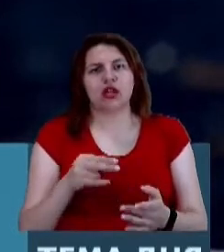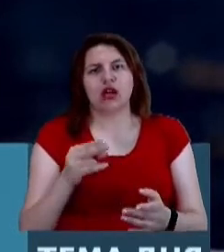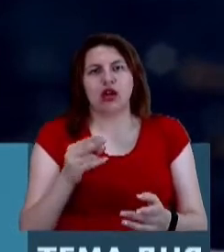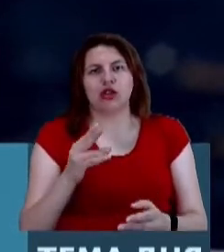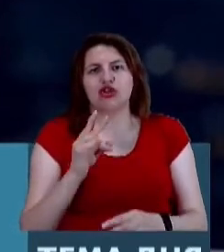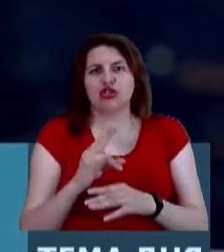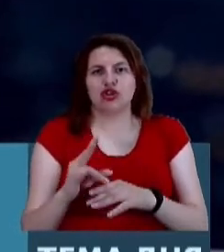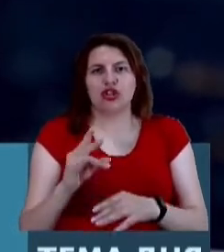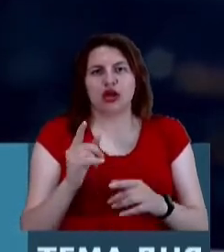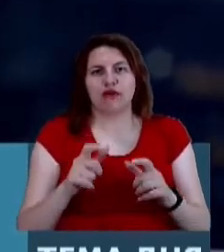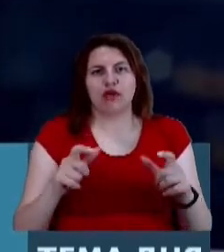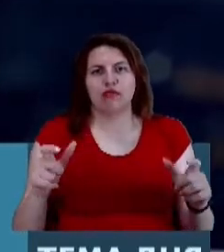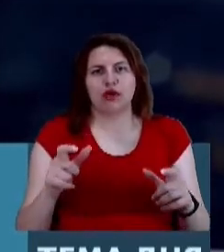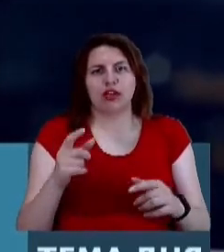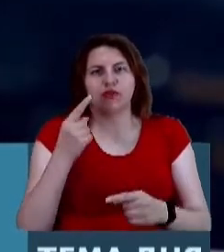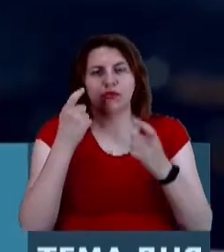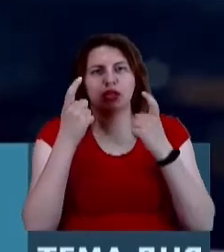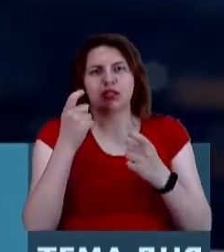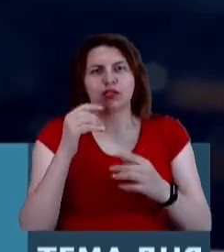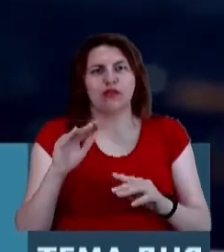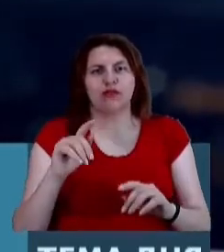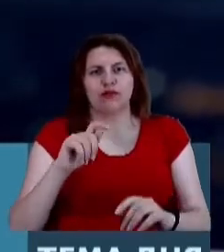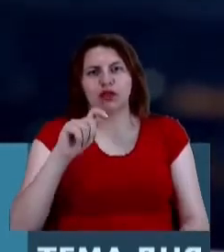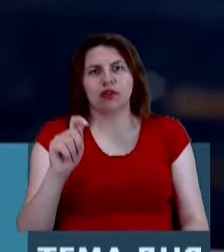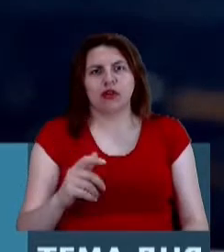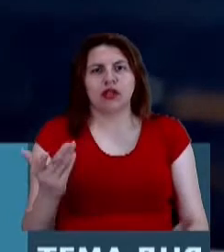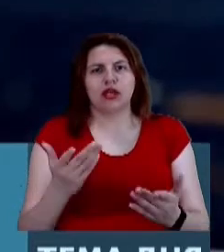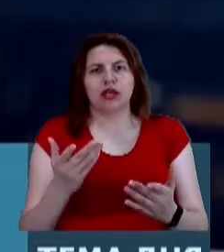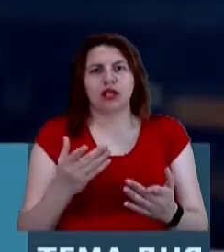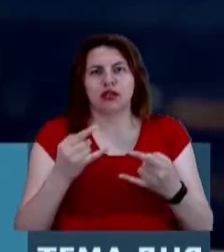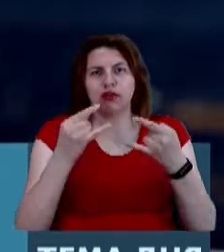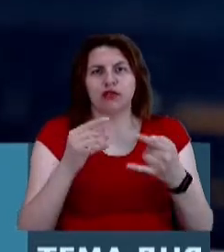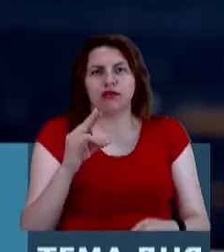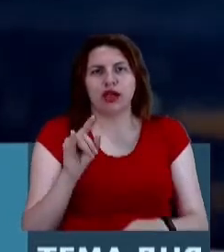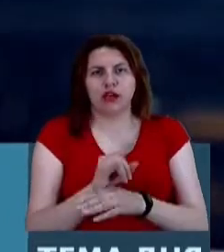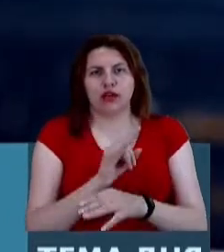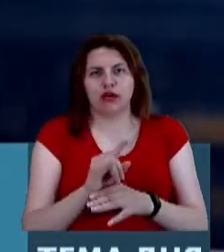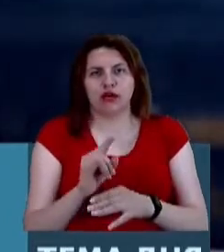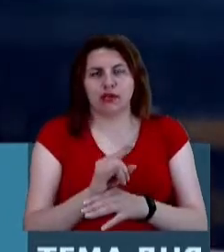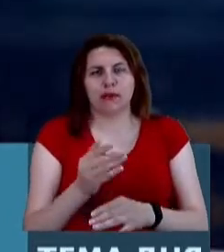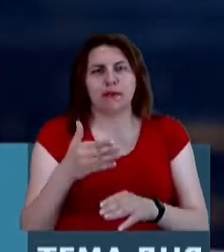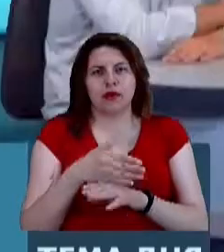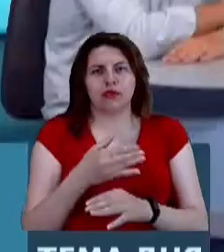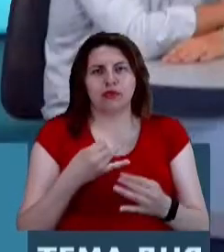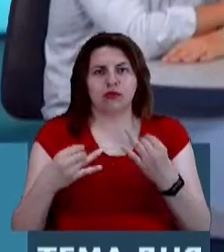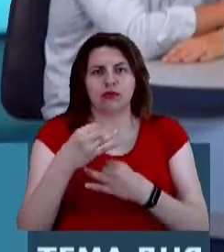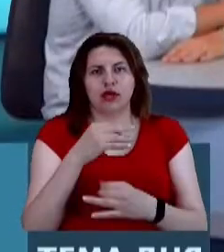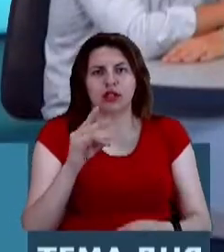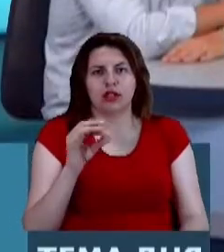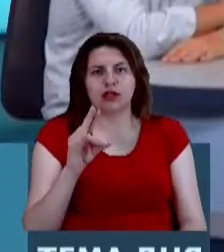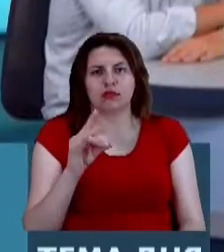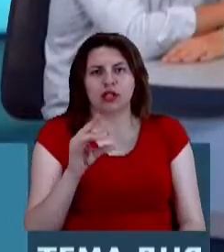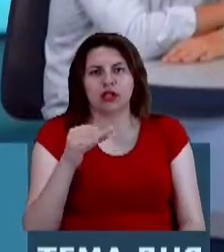поширення фейків сьогодні використовує Росія, а поговоримо з нашими гостями, ними сьогодні є. Катерина Смаглій, начальниця відділу